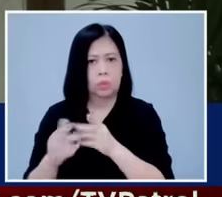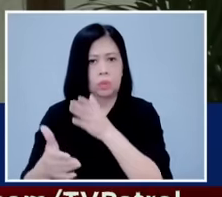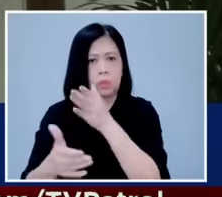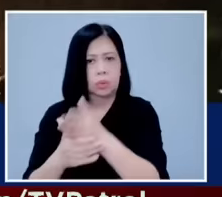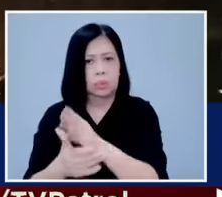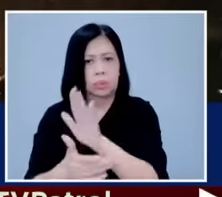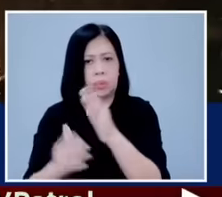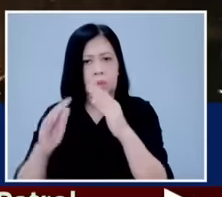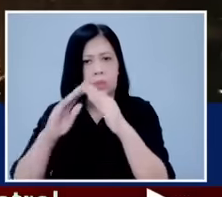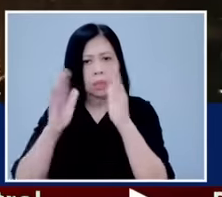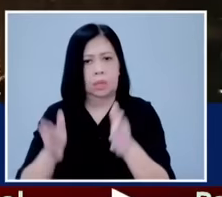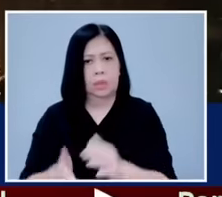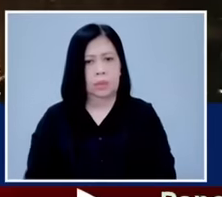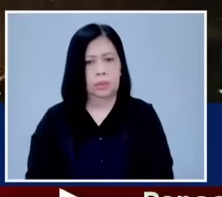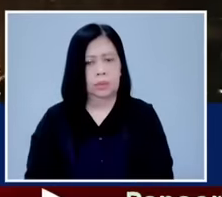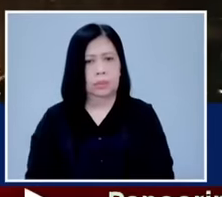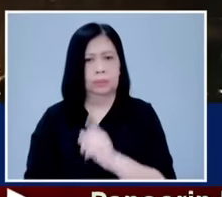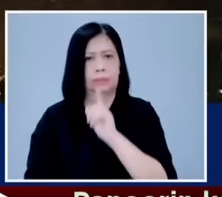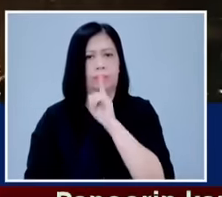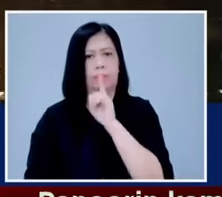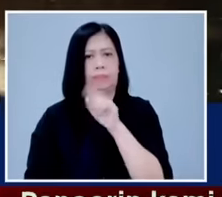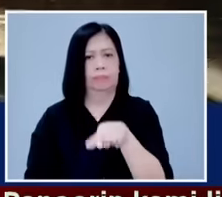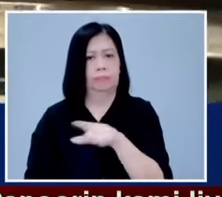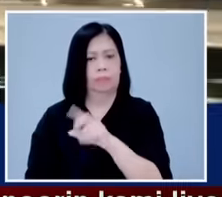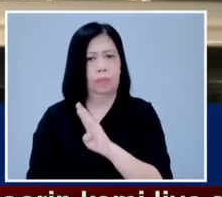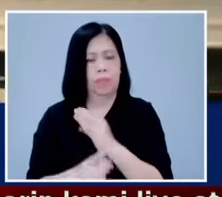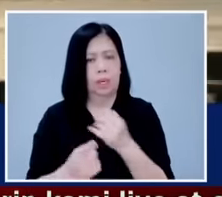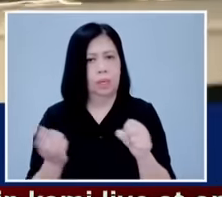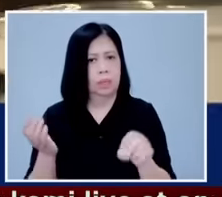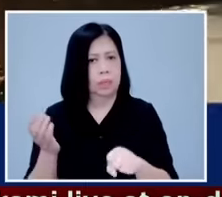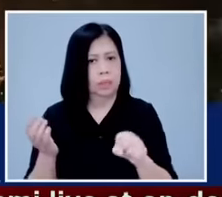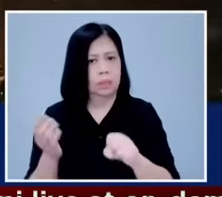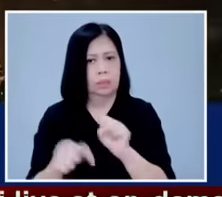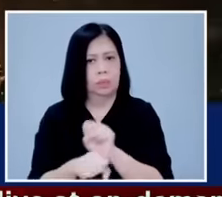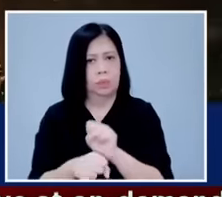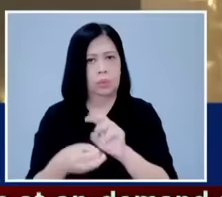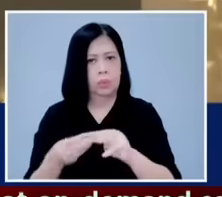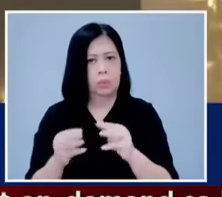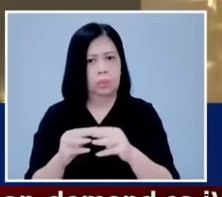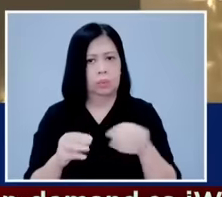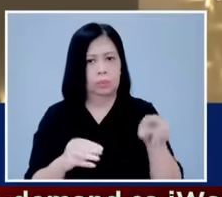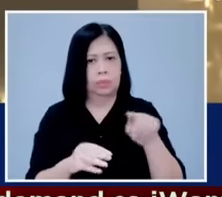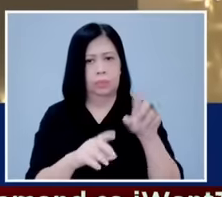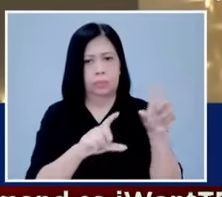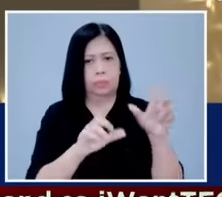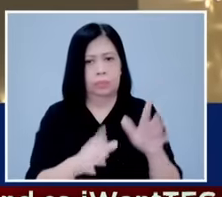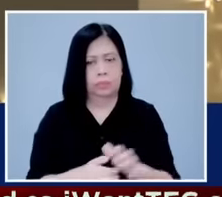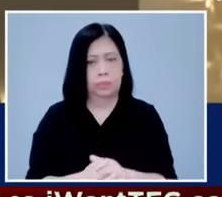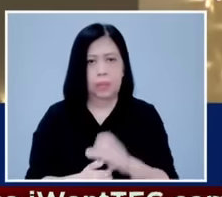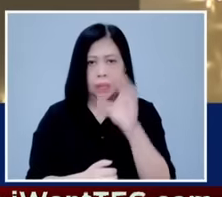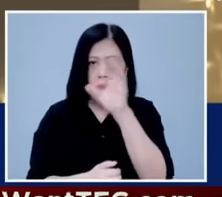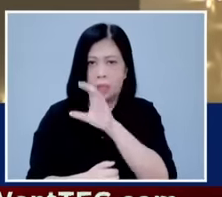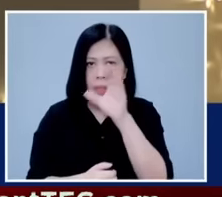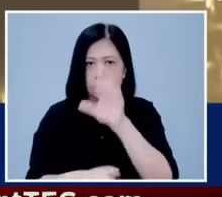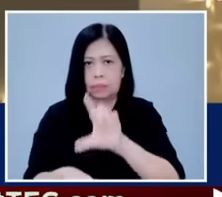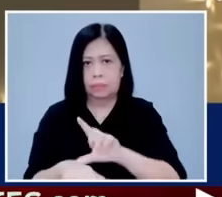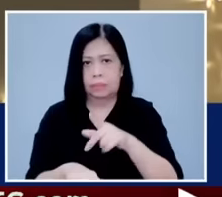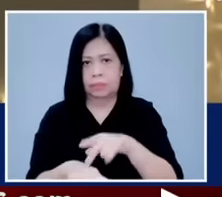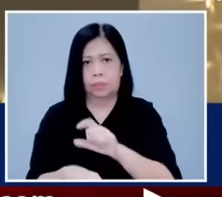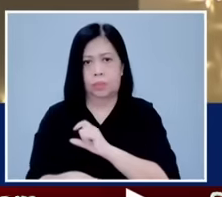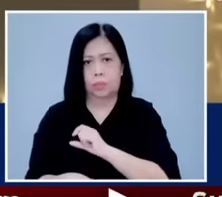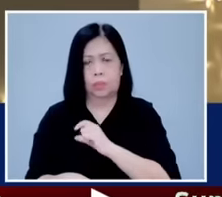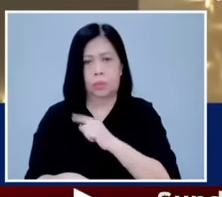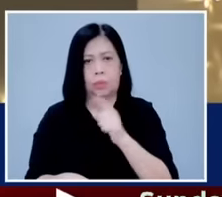kanilang bahay. Tikom naman ang bibig ng mga barangay tanod na katrabaho ng mga sospek. Pinaghahanap na ng Las Piñas Police ang